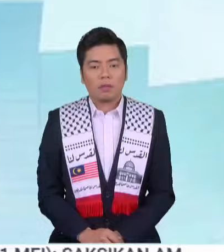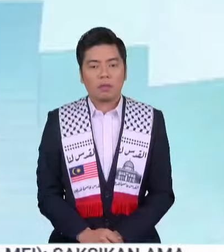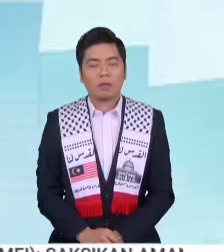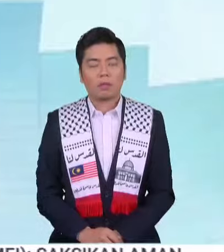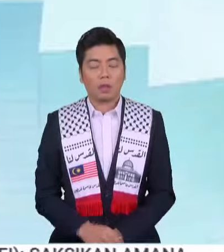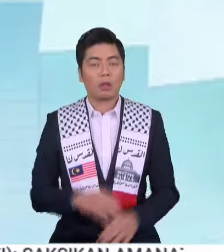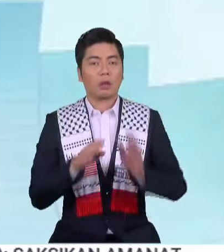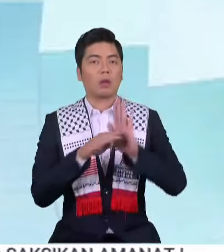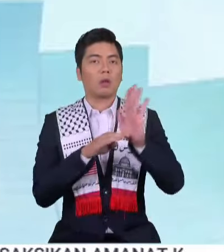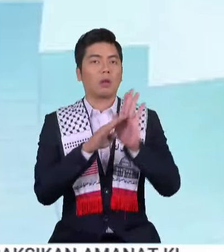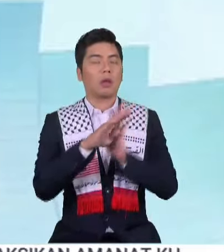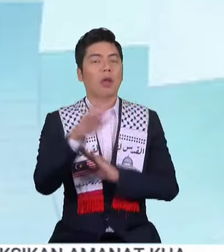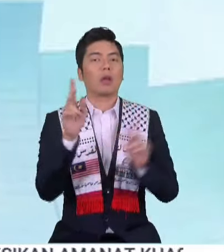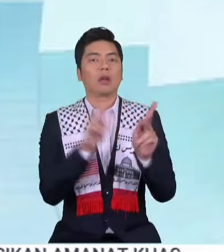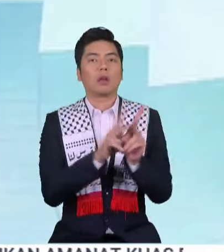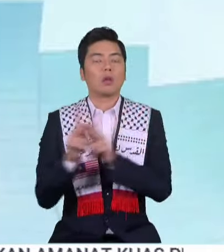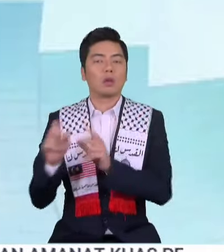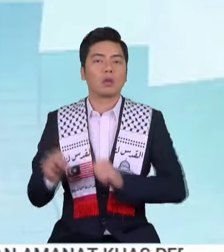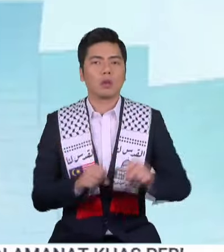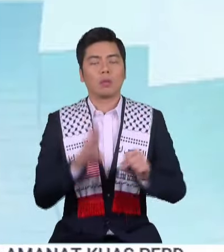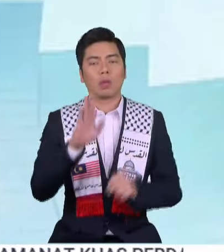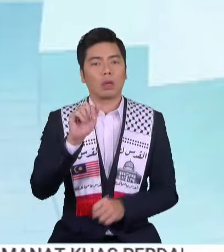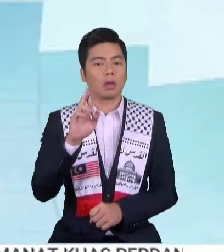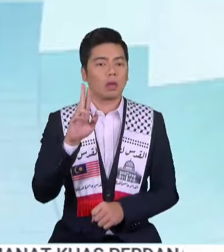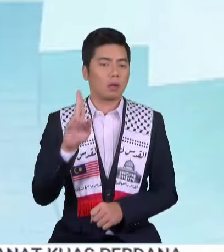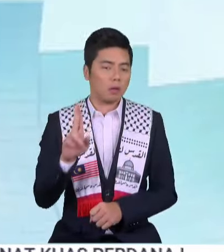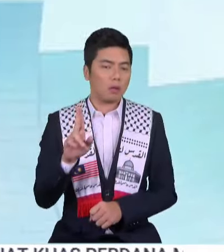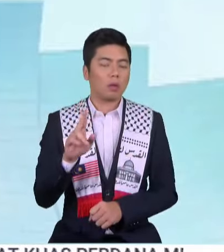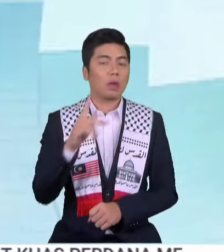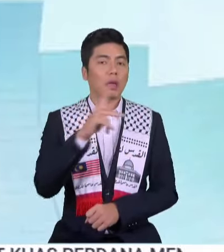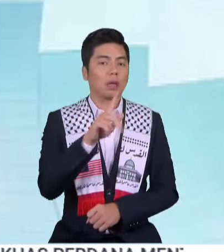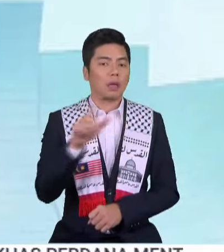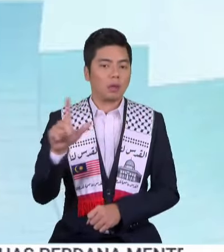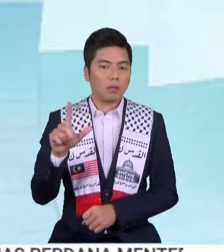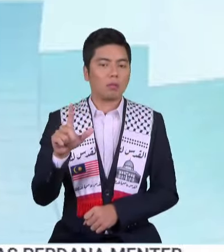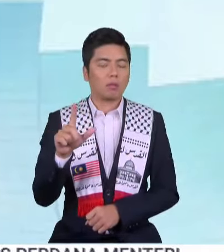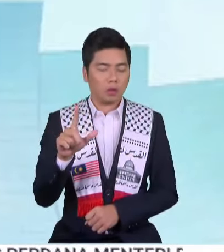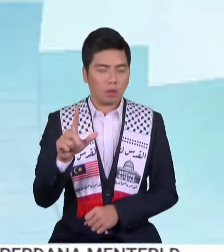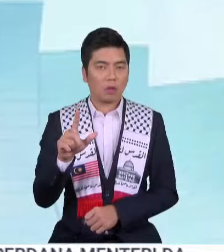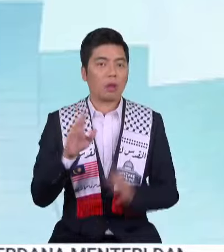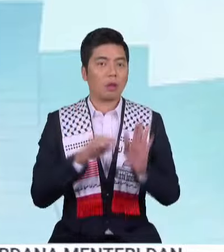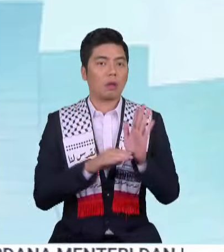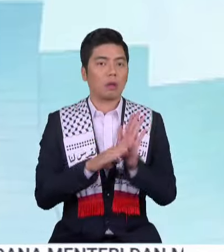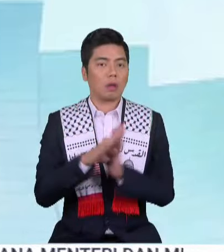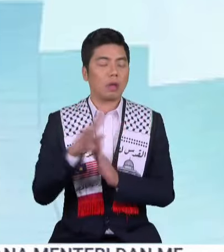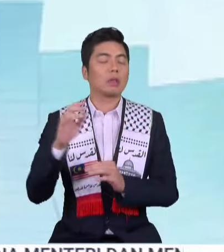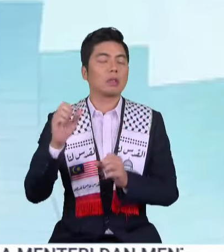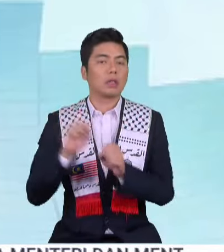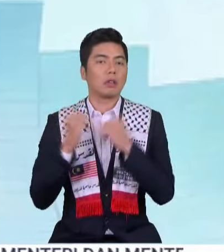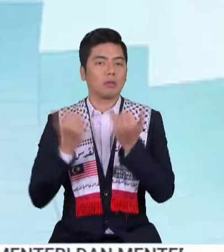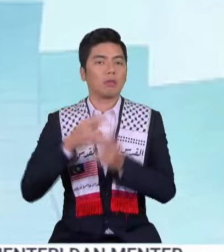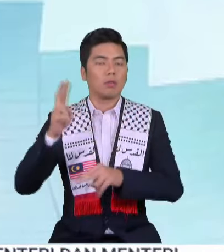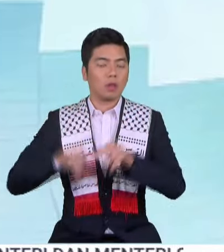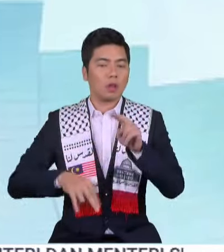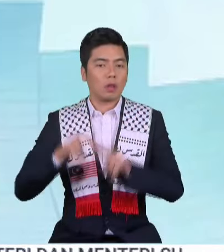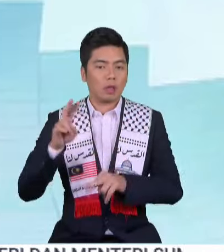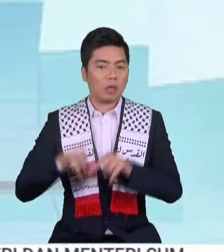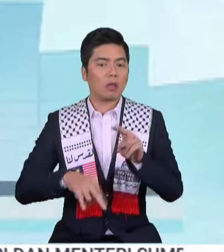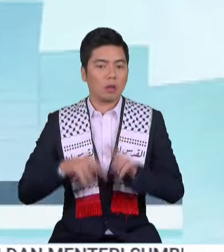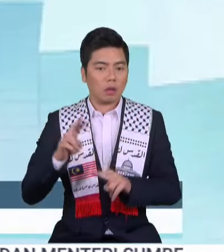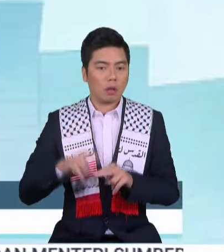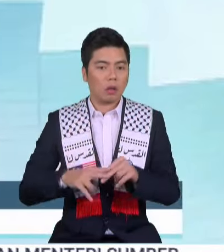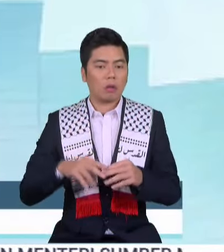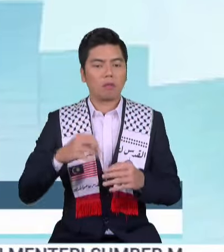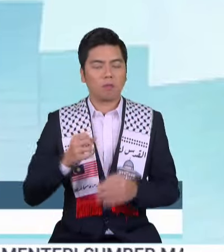Susulan pembangunan semula Kampung Sungai Baru, Kampung Baru Kuala Lumpur, pemaju pembangunan disyor menyerahkan kembali